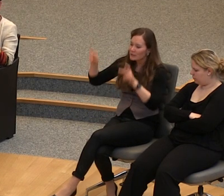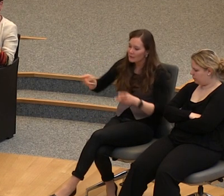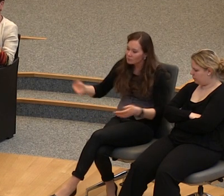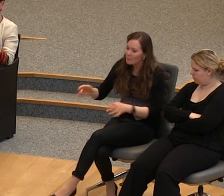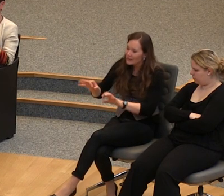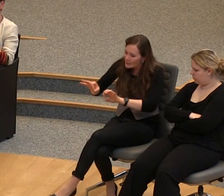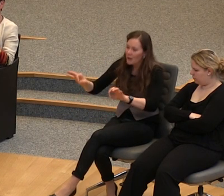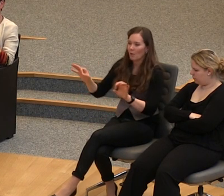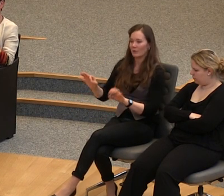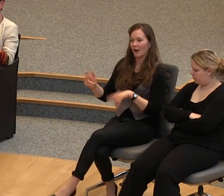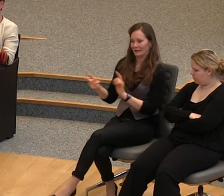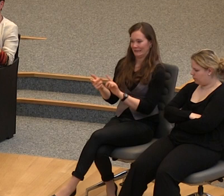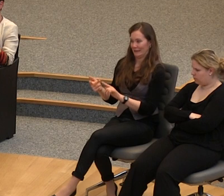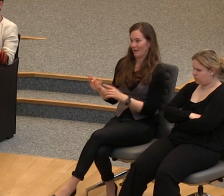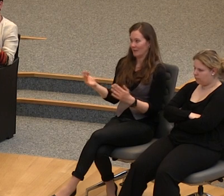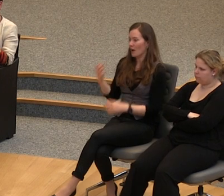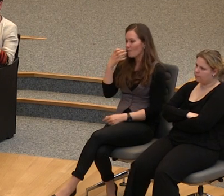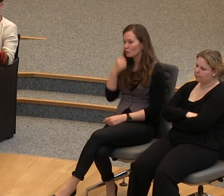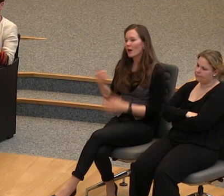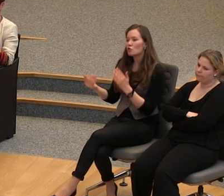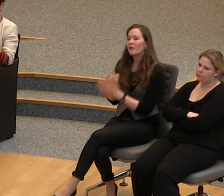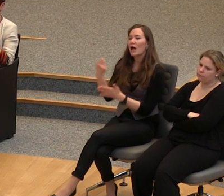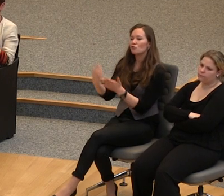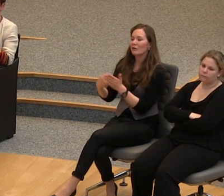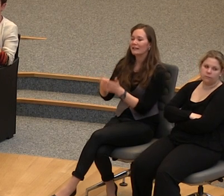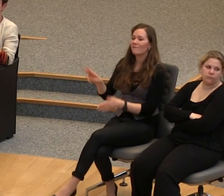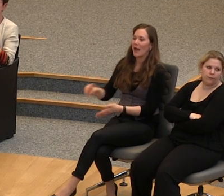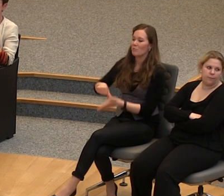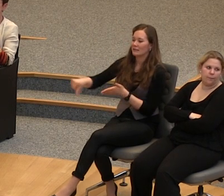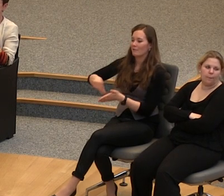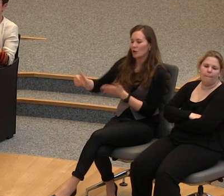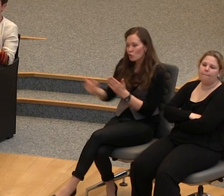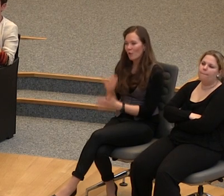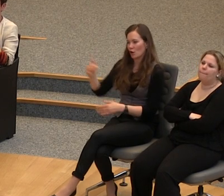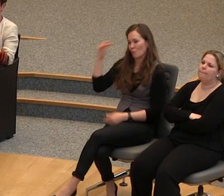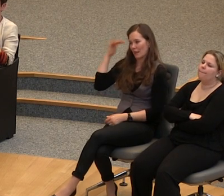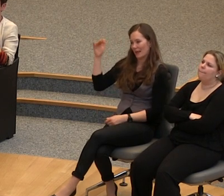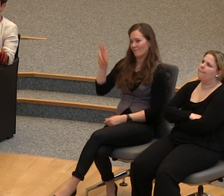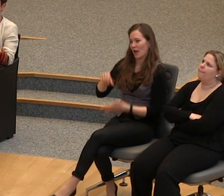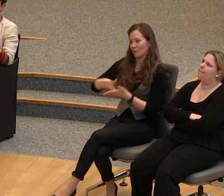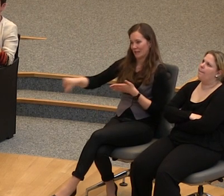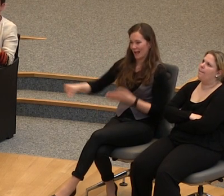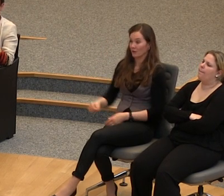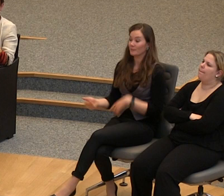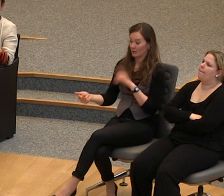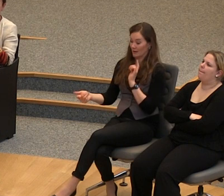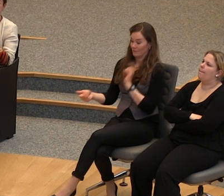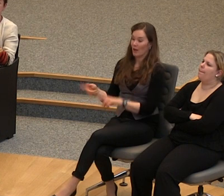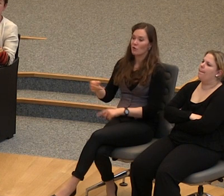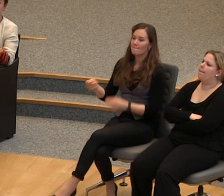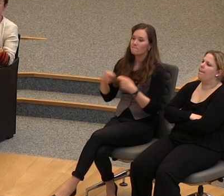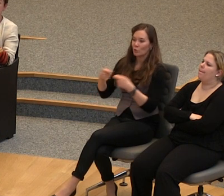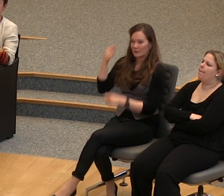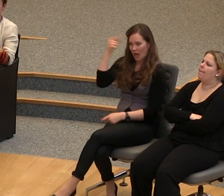und wir wollen eine neue Kostenverteilung in diesem Bereich. Und der Bundesrat hat ja auch